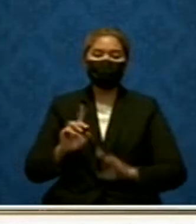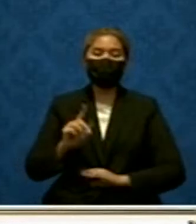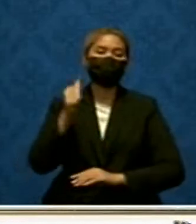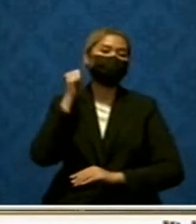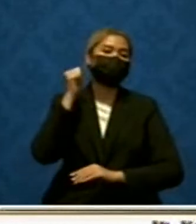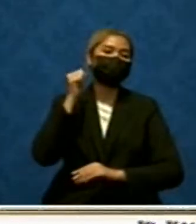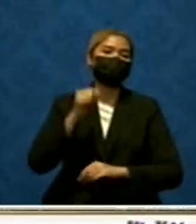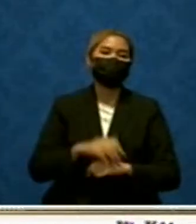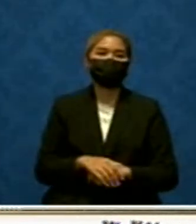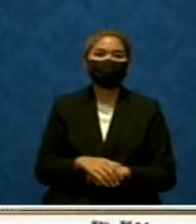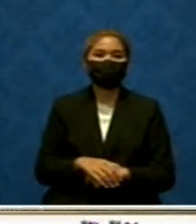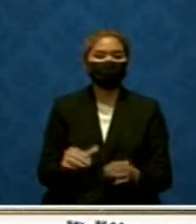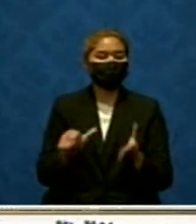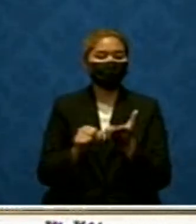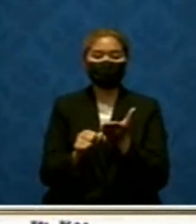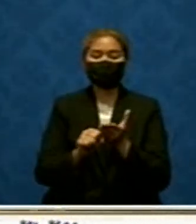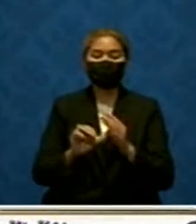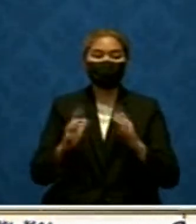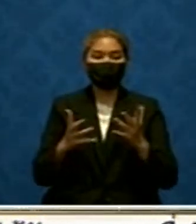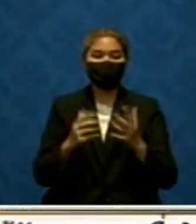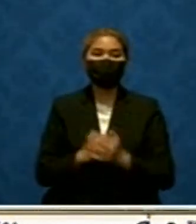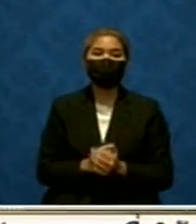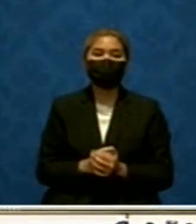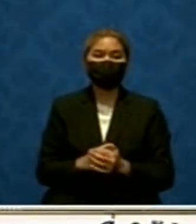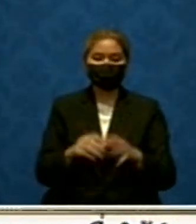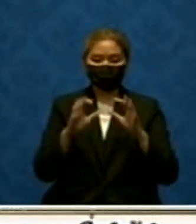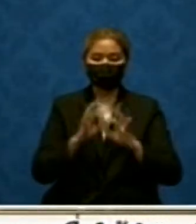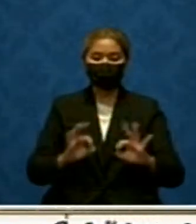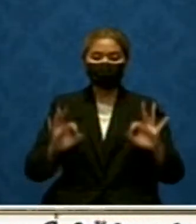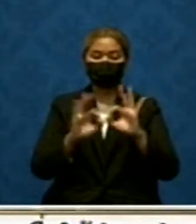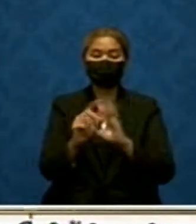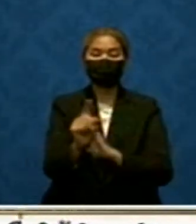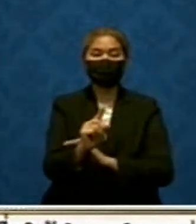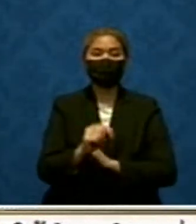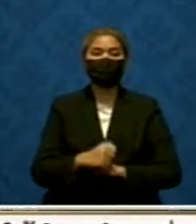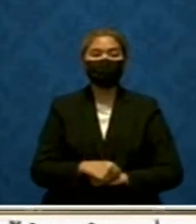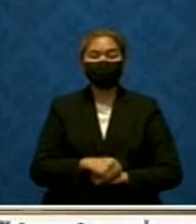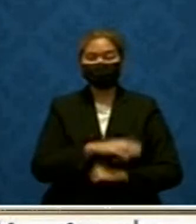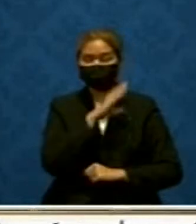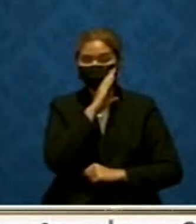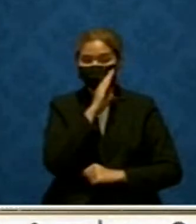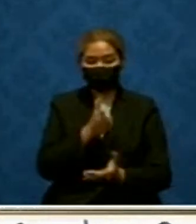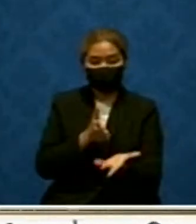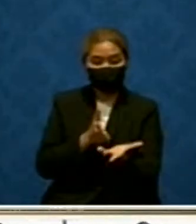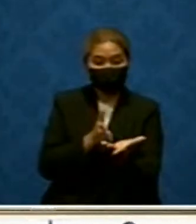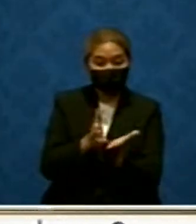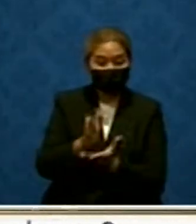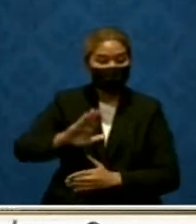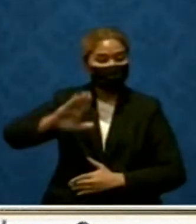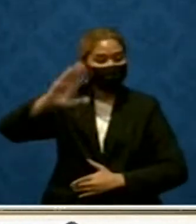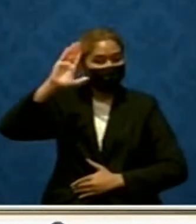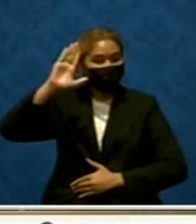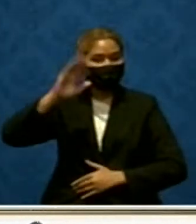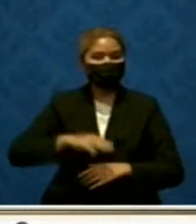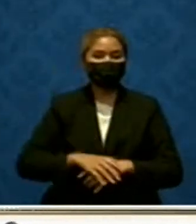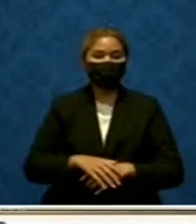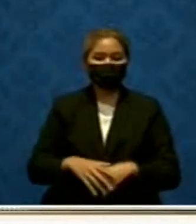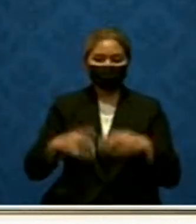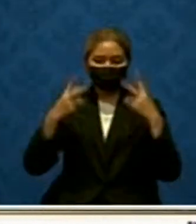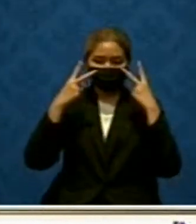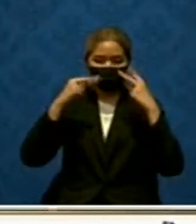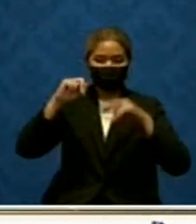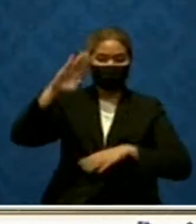่ผมจอมรทใยกอย่าง ว้าเปียงฝ่ายค้ารต่ อะไรไมได้ท่ใช้วธีการอะไร insists